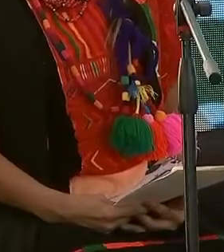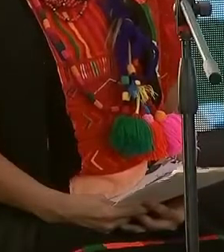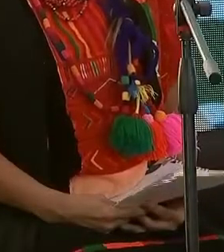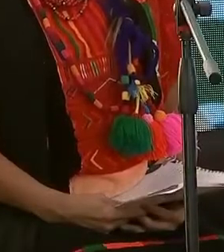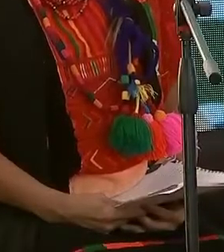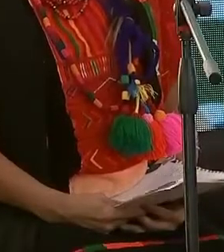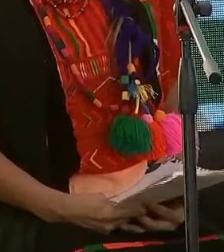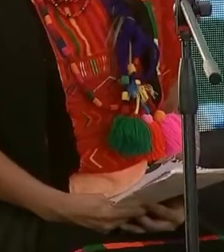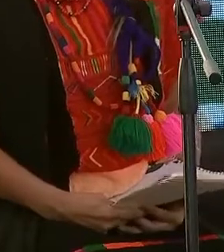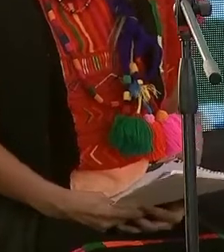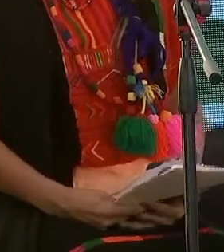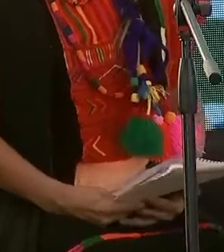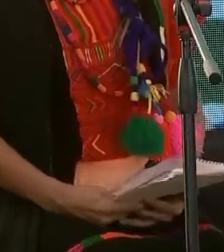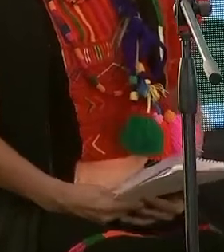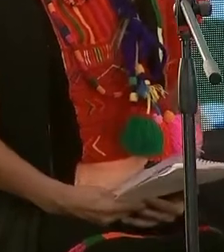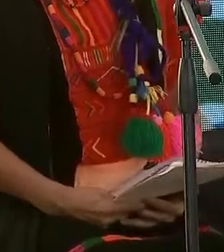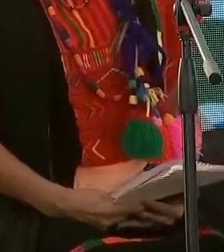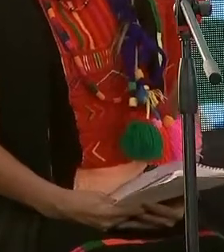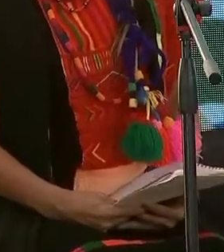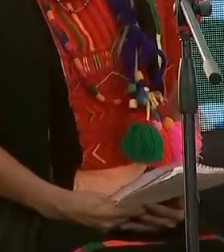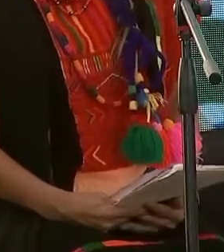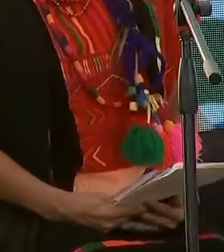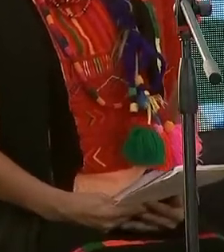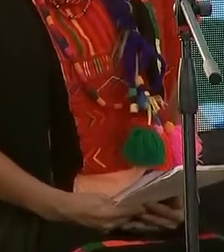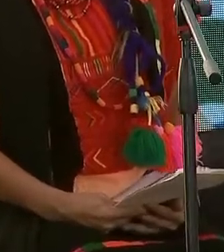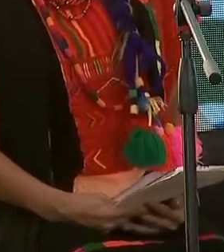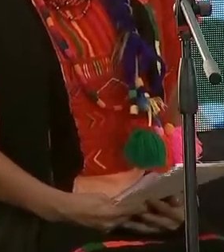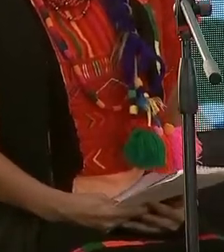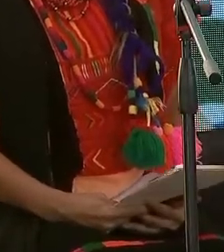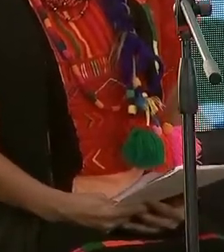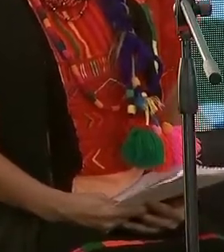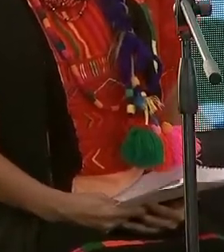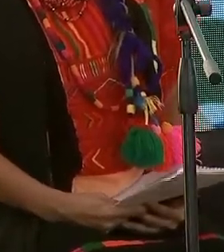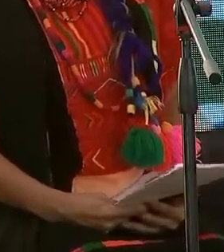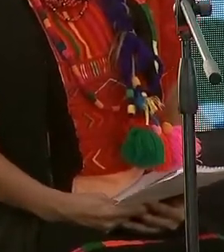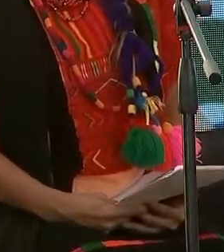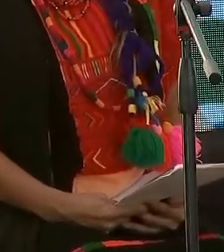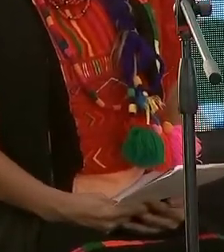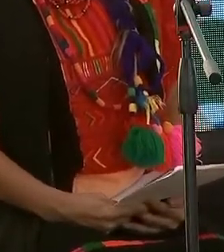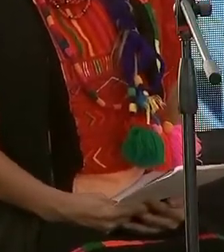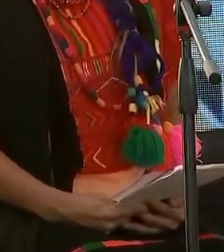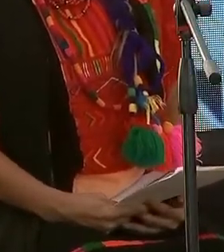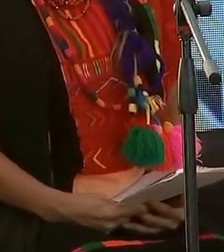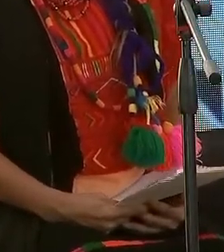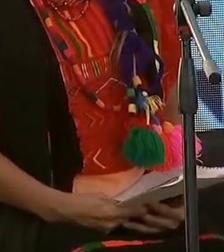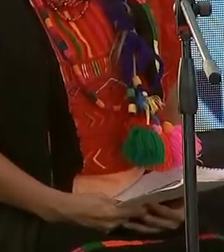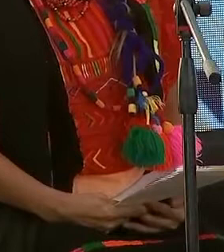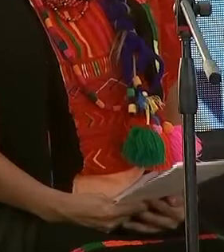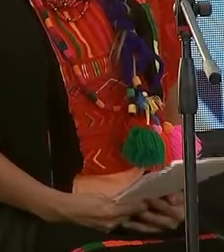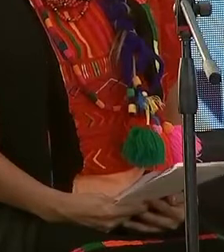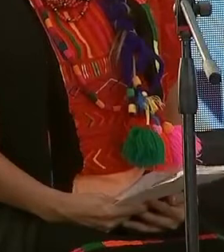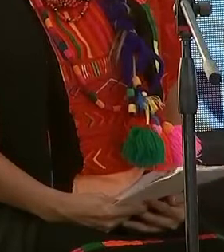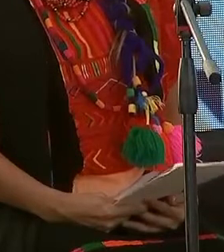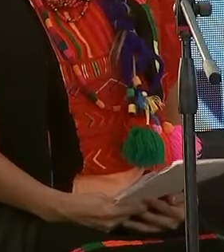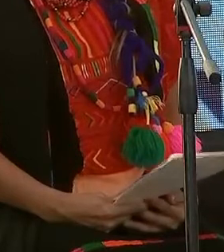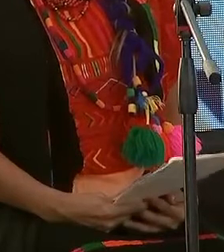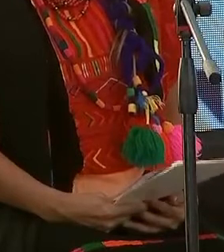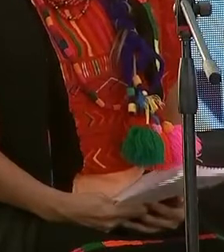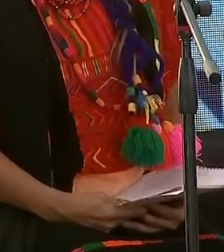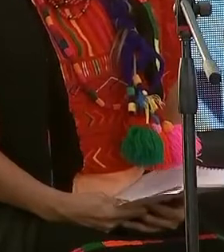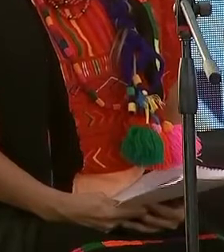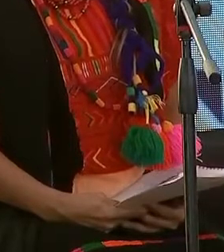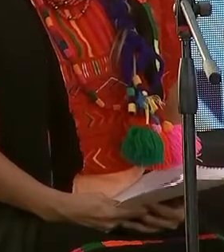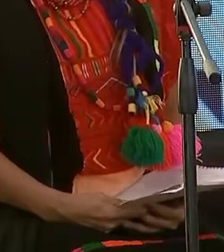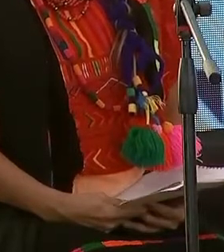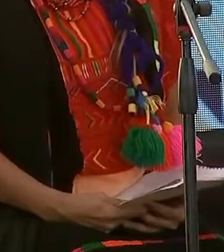allé, et un morceau de plus sur l'île de Vancouver, un au pied des cieux d'Alaska. Mes cheveux trouveraient le repos au